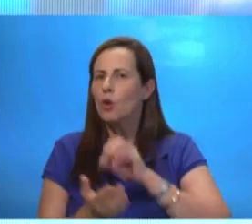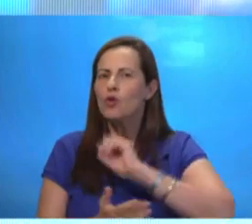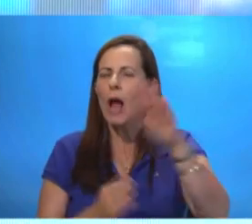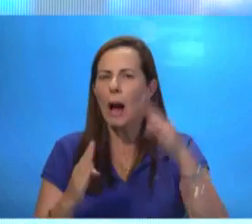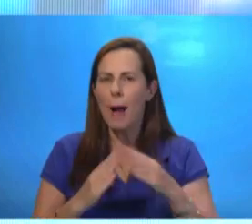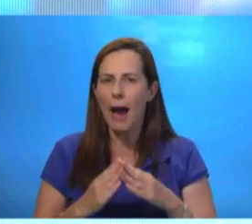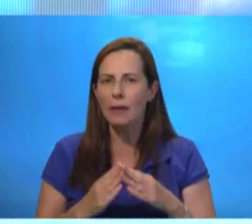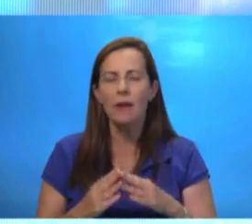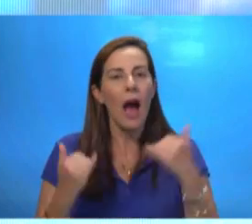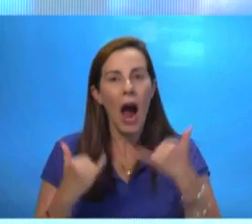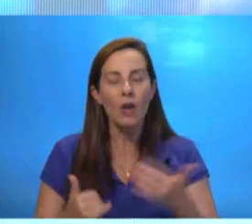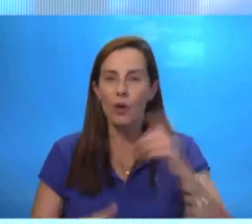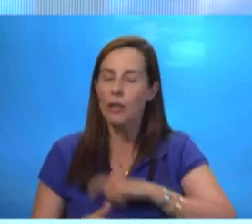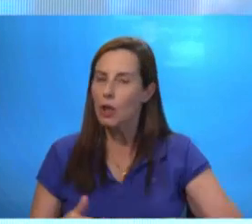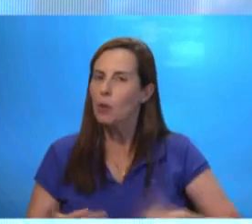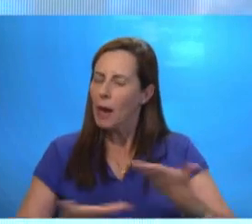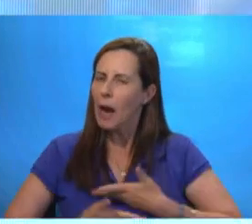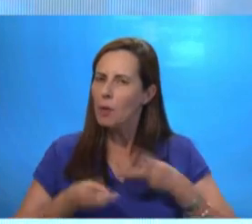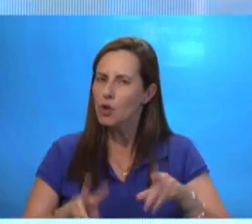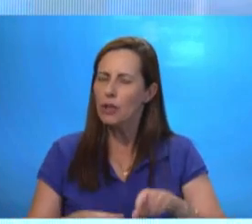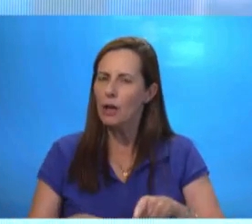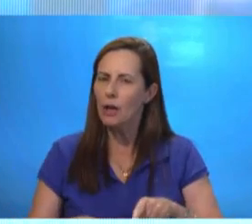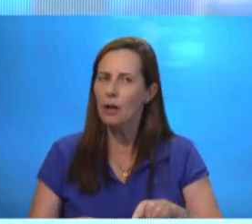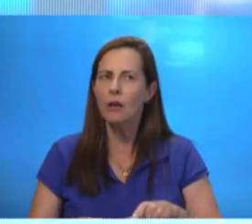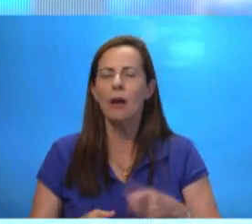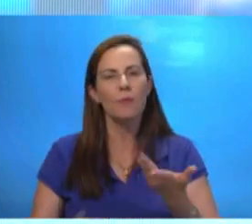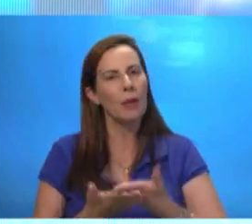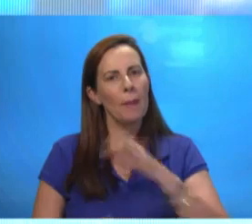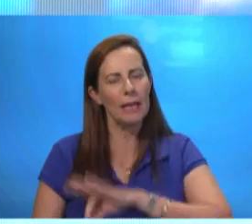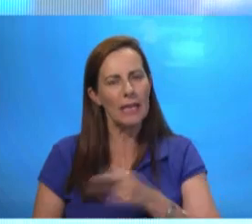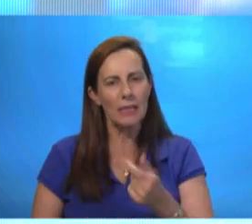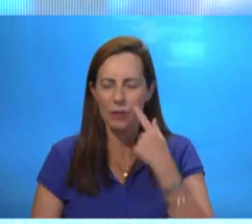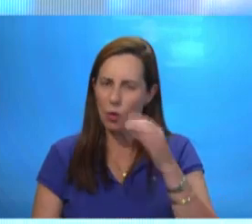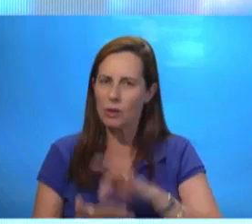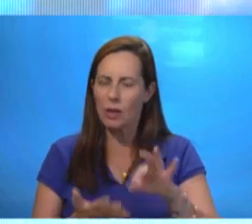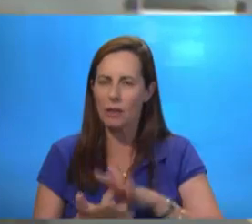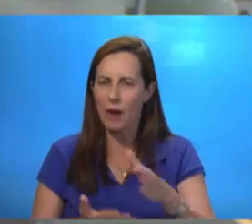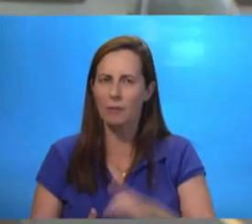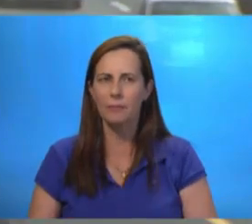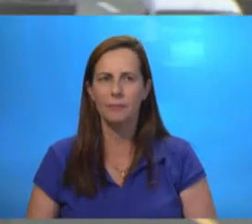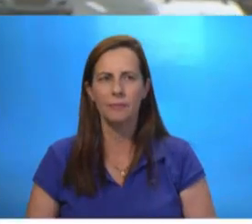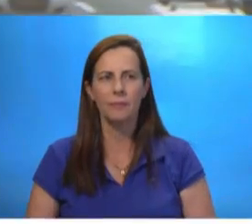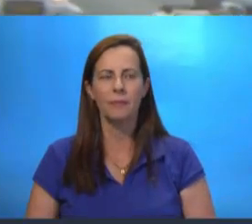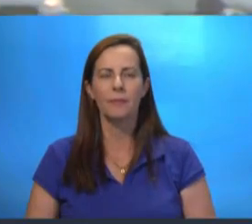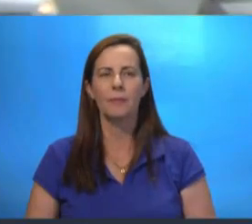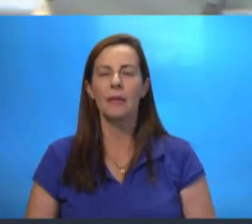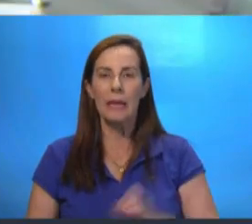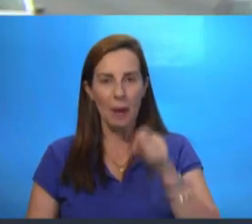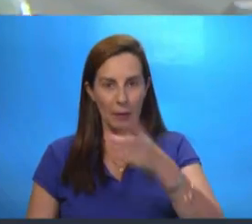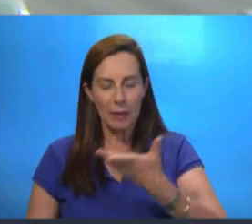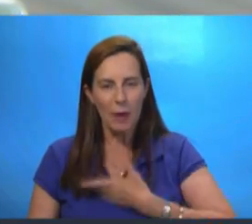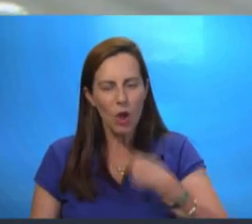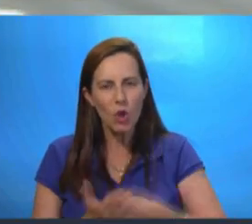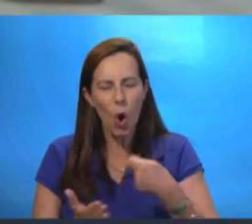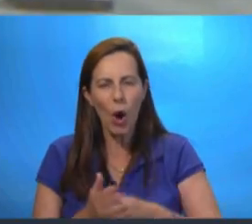הביתה. אז עכשיו עוד עיריות מאמצות את השיטה המהירה לתזרים מזומנים. הנה הכתבה של דניאל אלעזר. אם גם אתם קיבלתם דוח